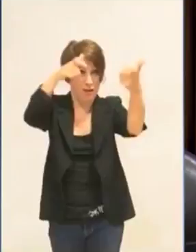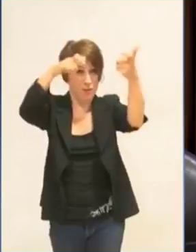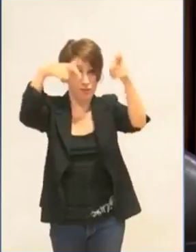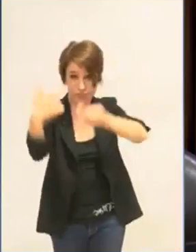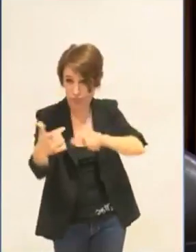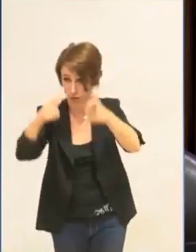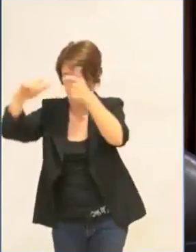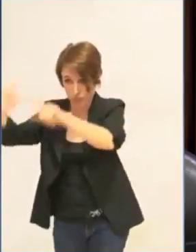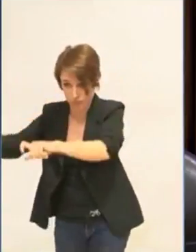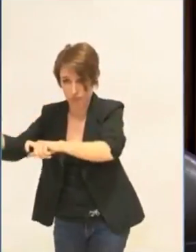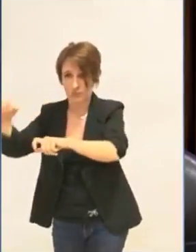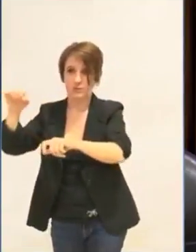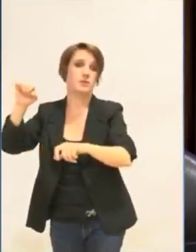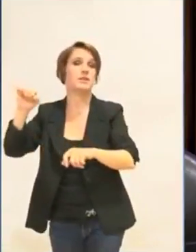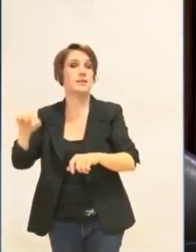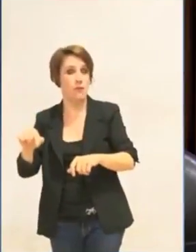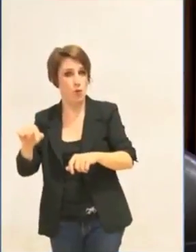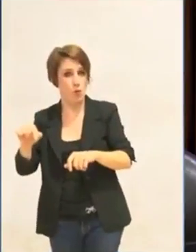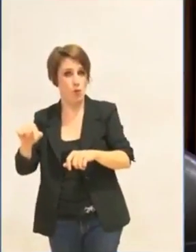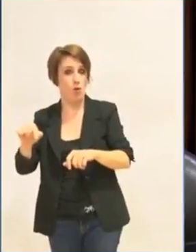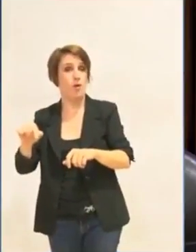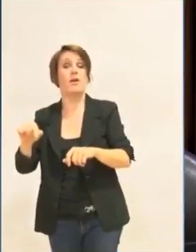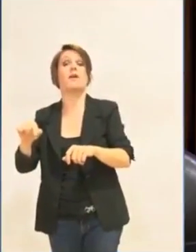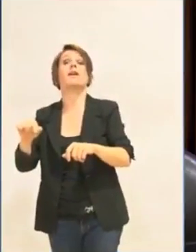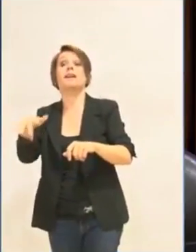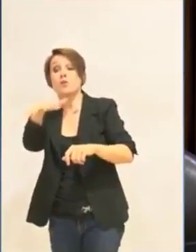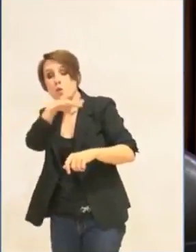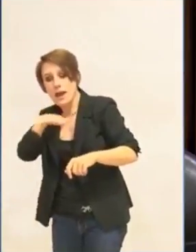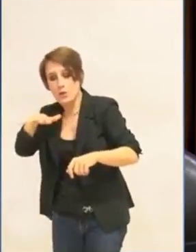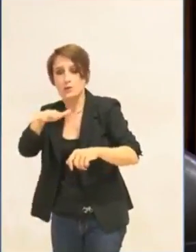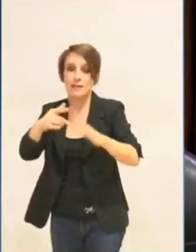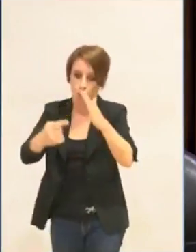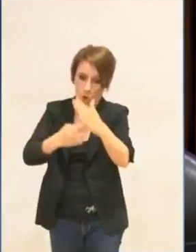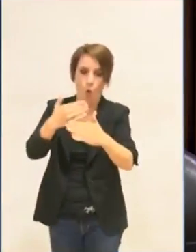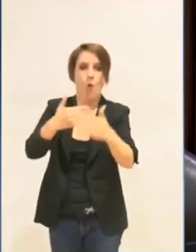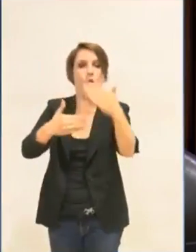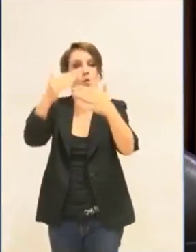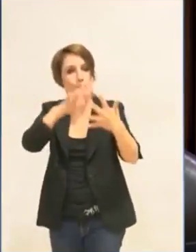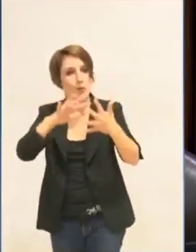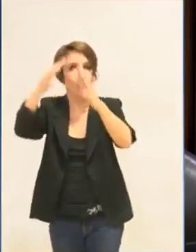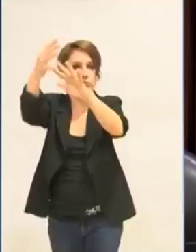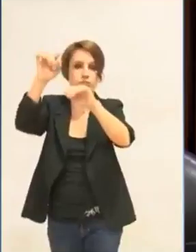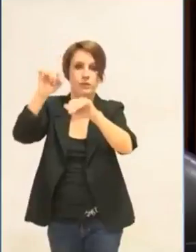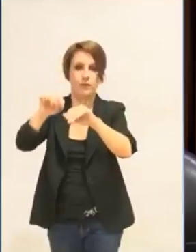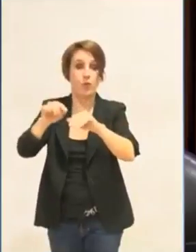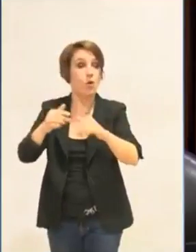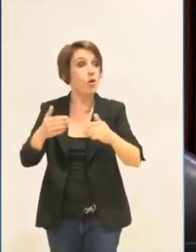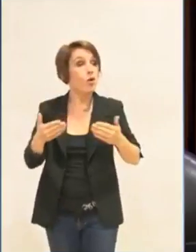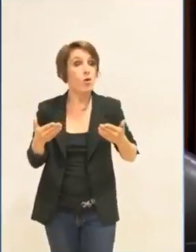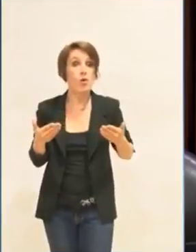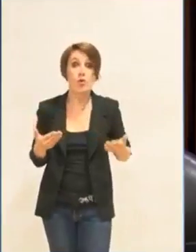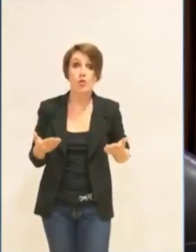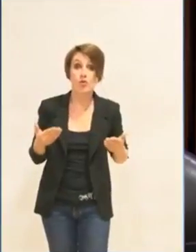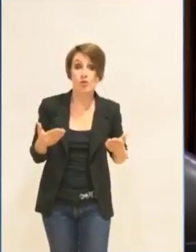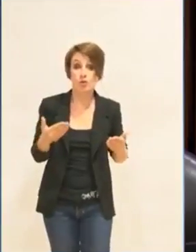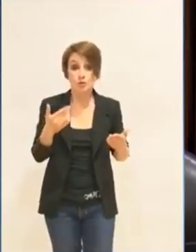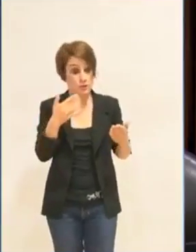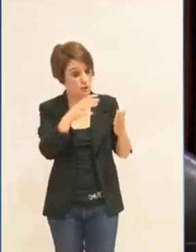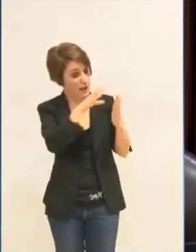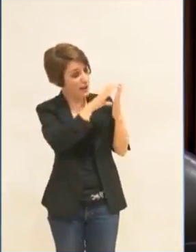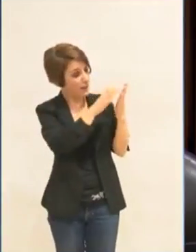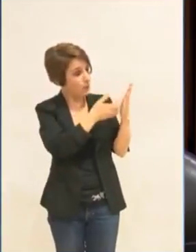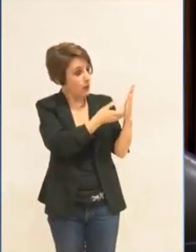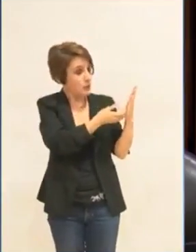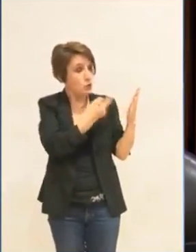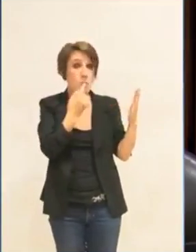démolition du 10-20 et la modification de ce secteur. Aujourd'hui, nous avons une délibération qui évoque ou la réhabilitation